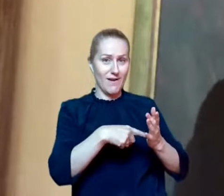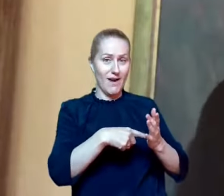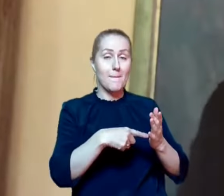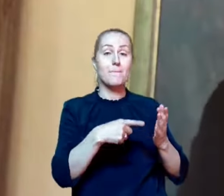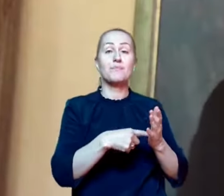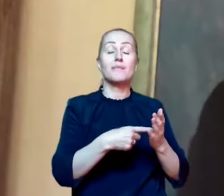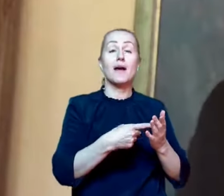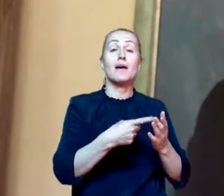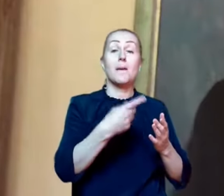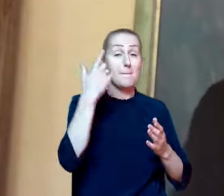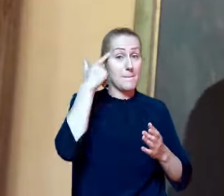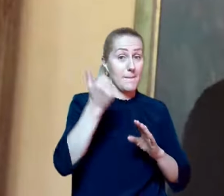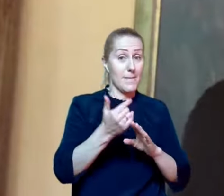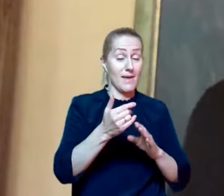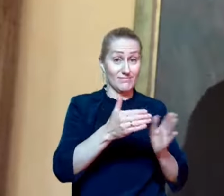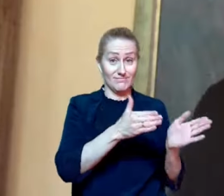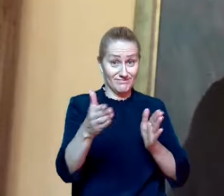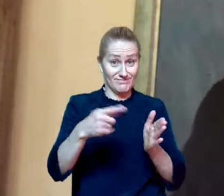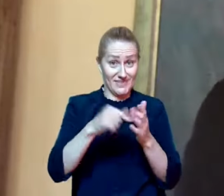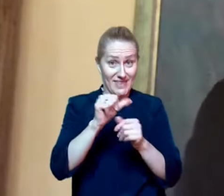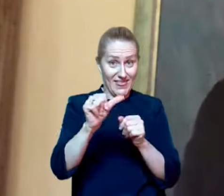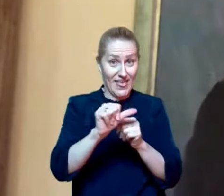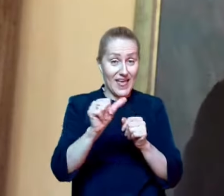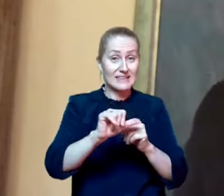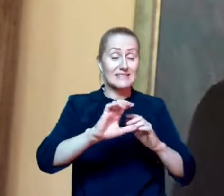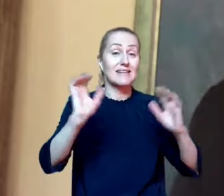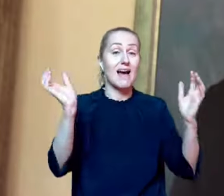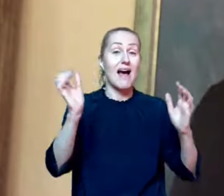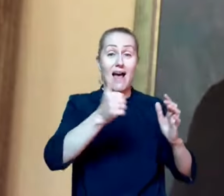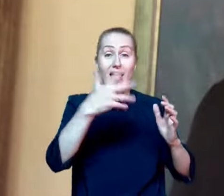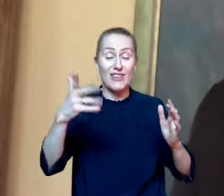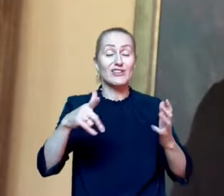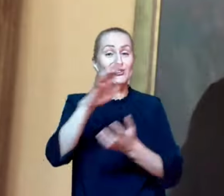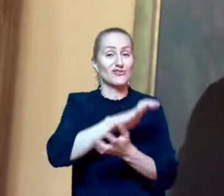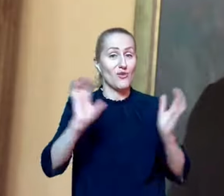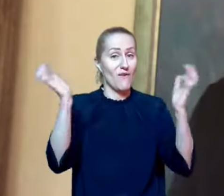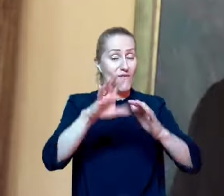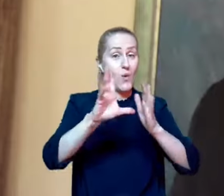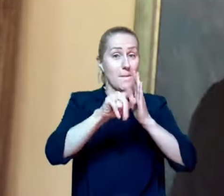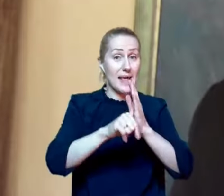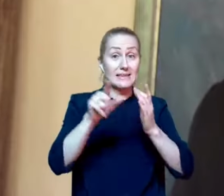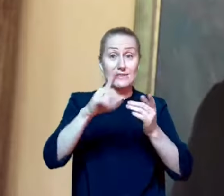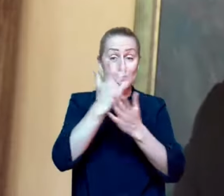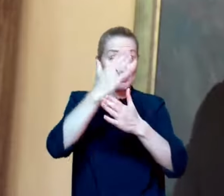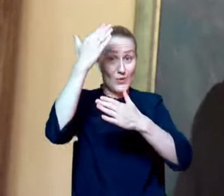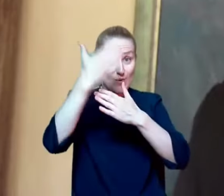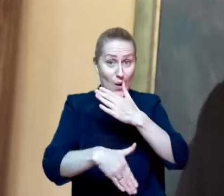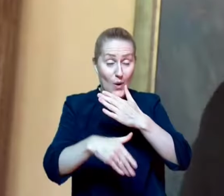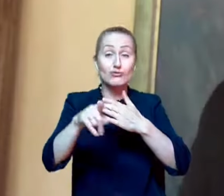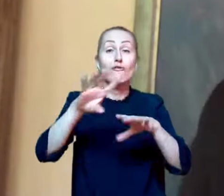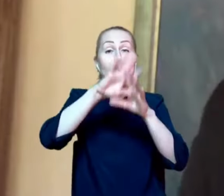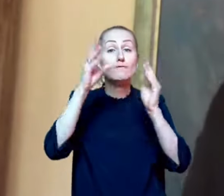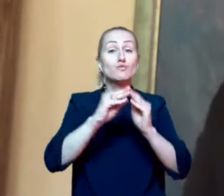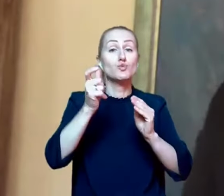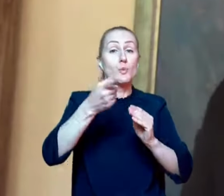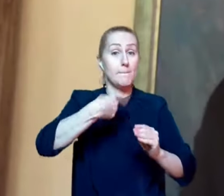zakończeniu 11 edycji Światowego Forum Miejskiego wszystkie nasze